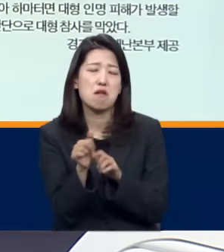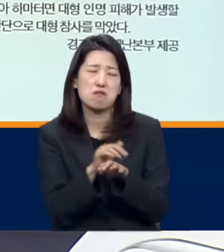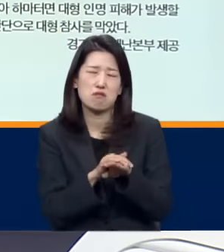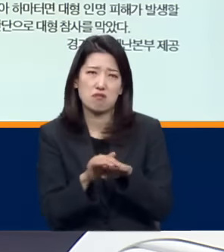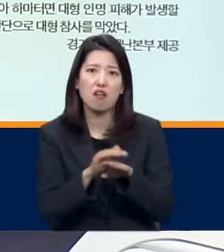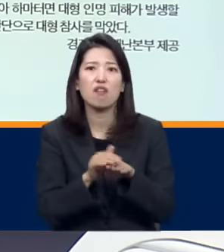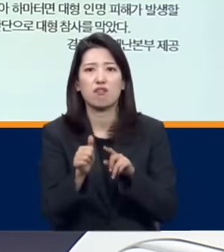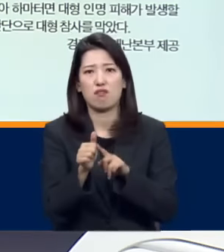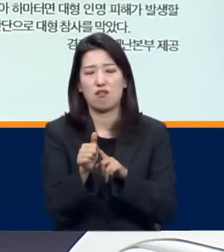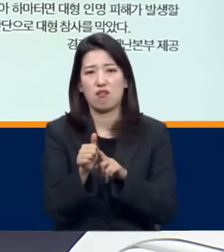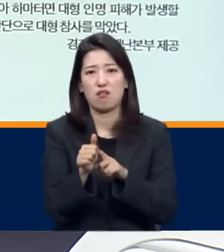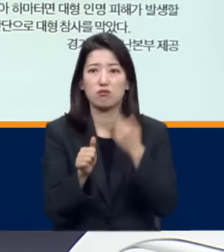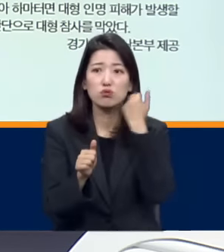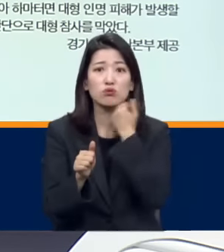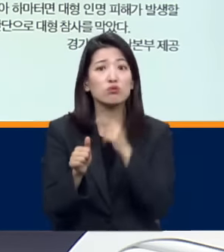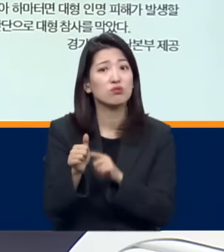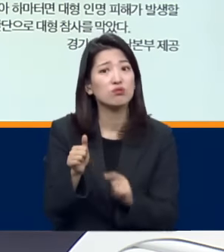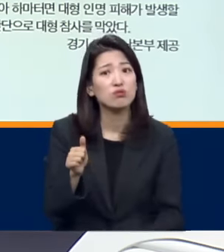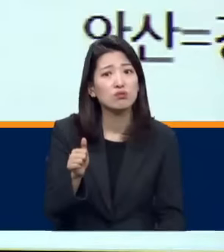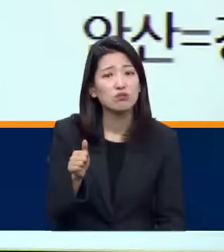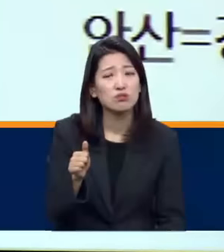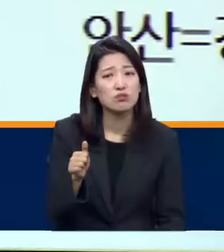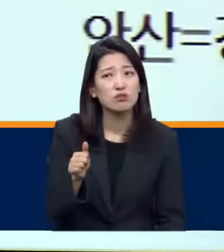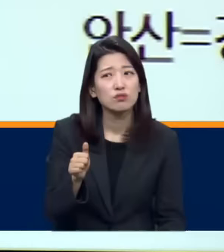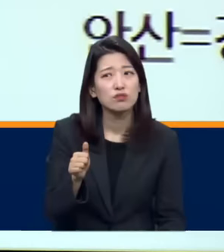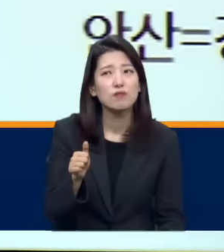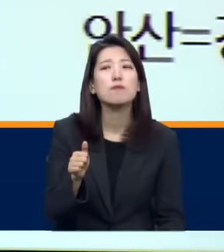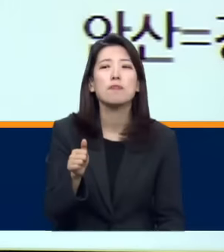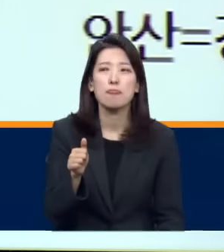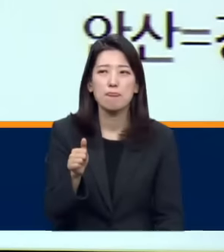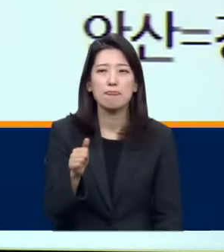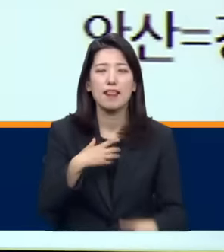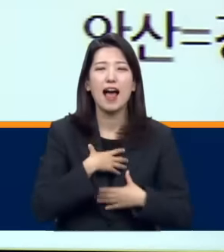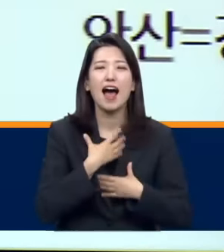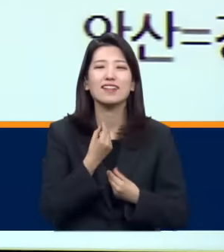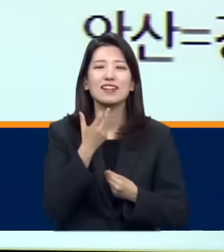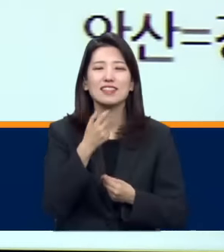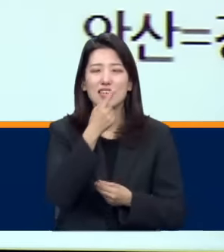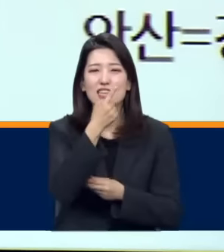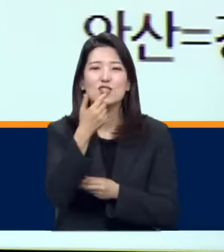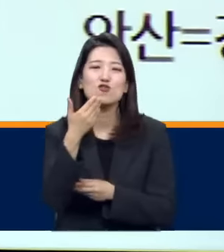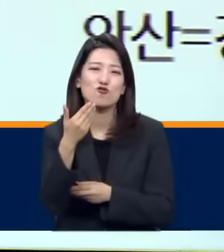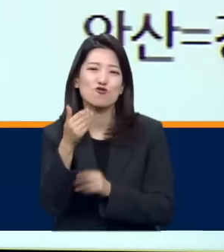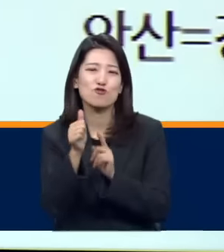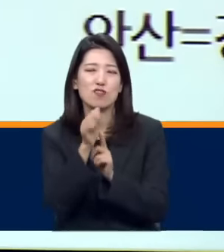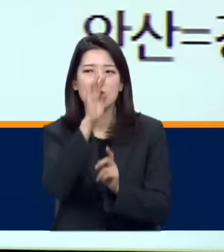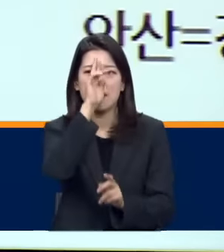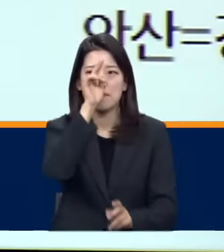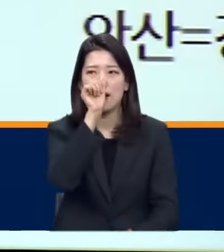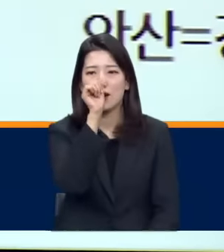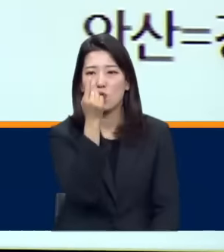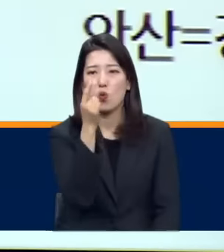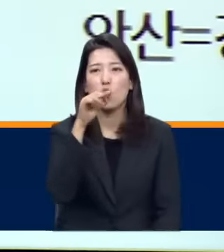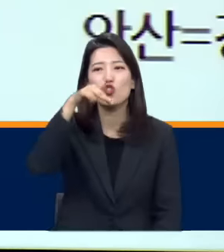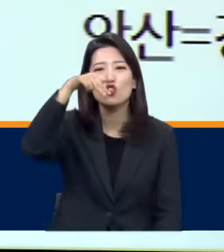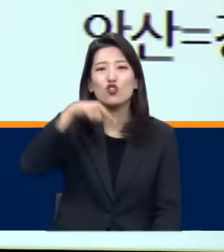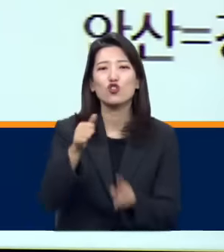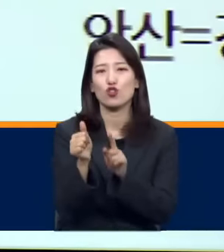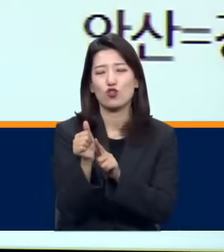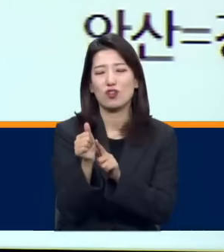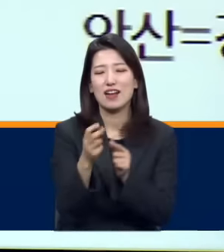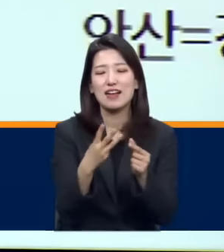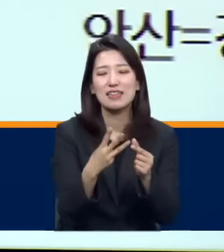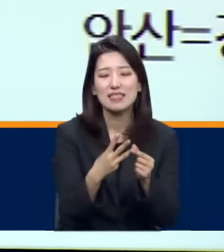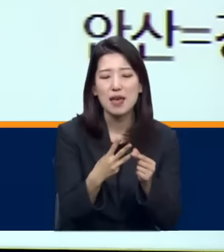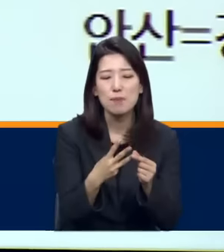나와요. 누구냐? 여기 보겠습니다. 네. 안산 소방서 소속 119 구조대 박홍규 3팀장.